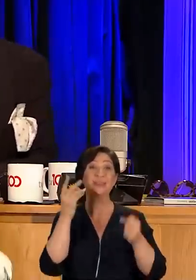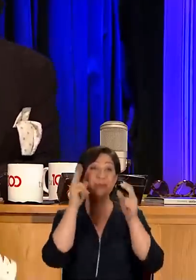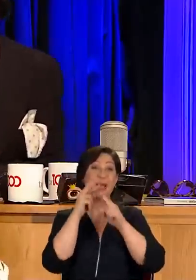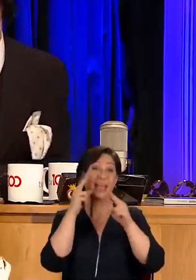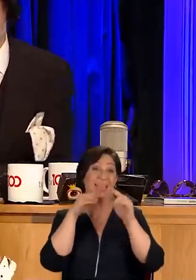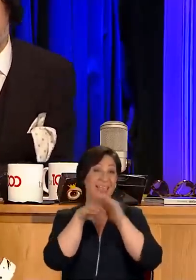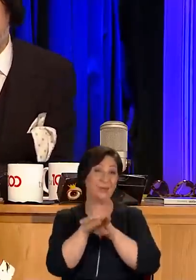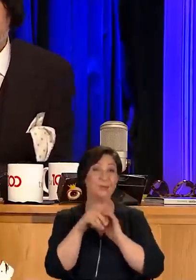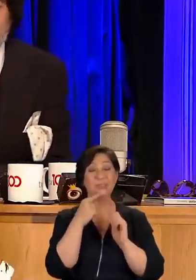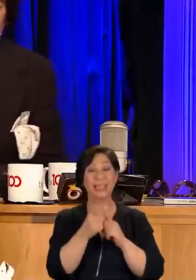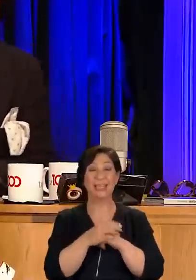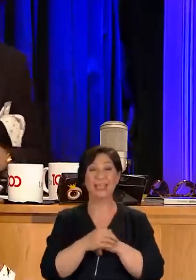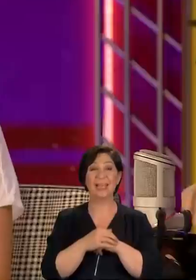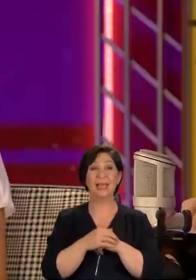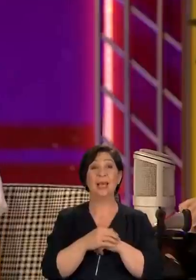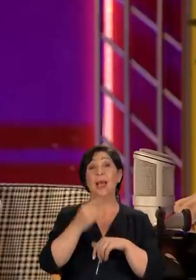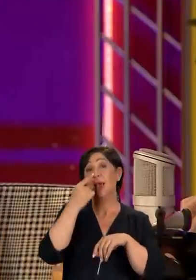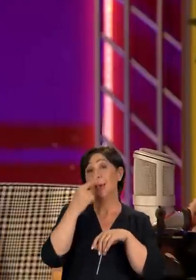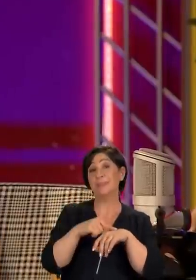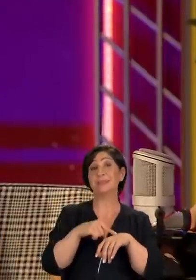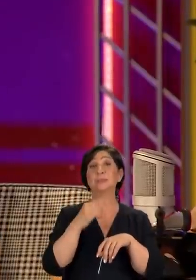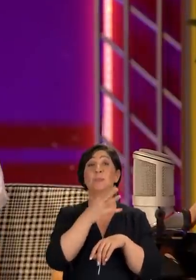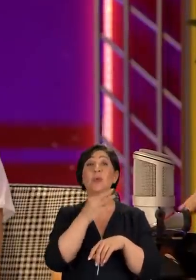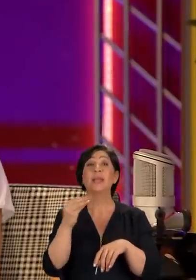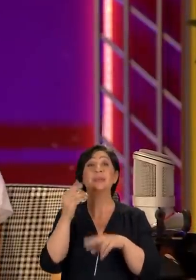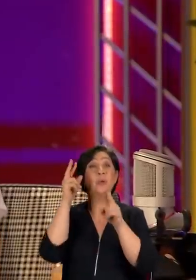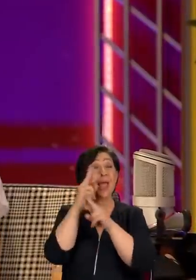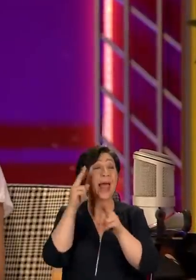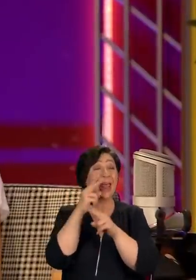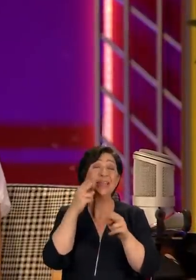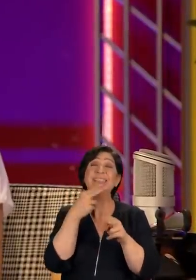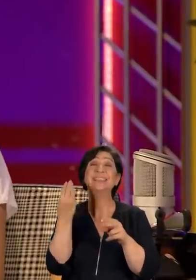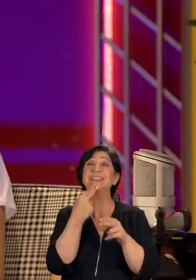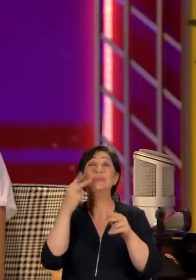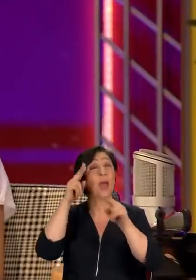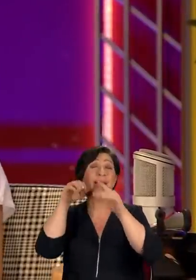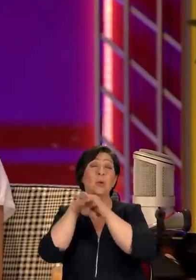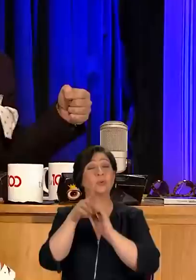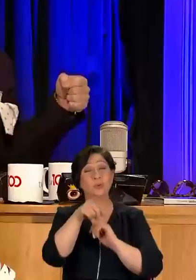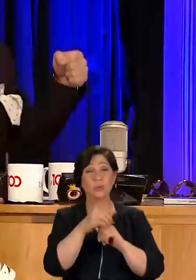rüyalarına giriyorsunuzdur diye. Eminim milyonlarca genç kızın rüyalarına giriyorsunuz.